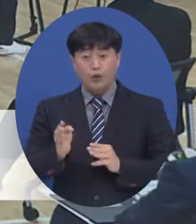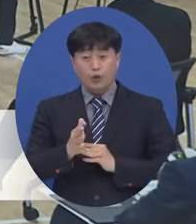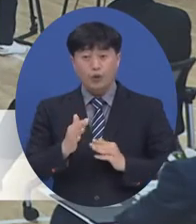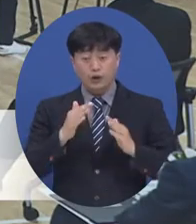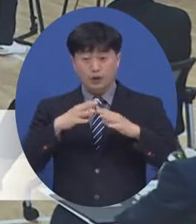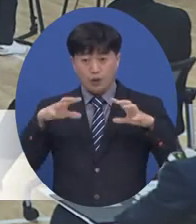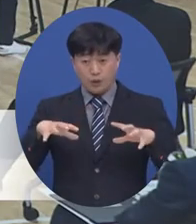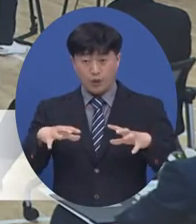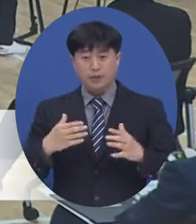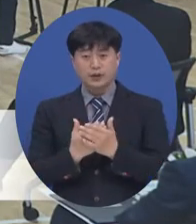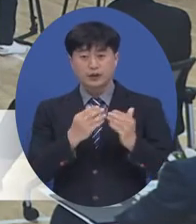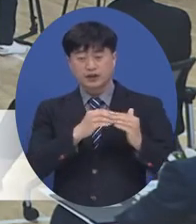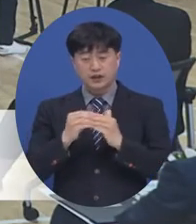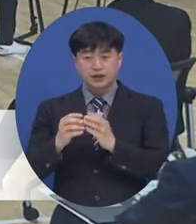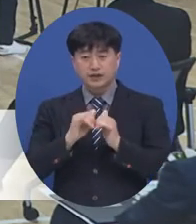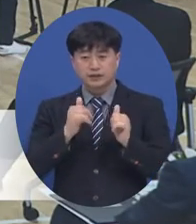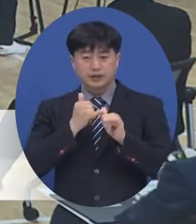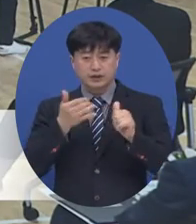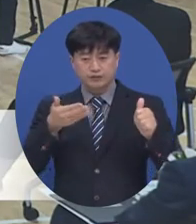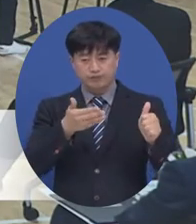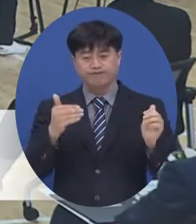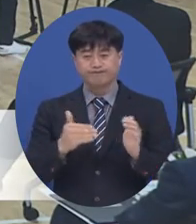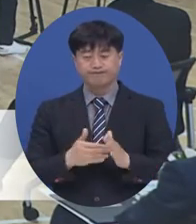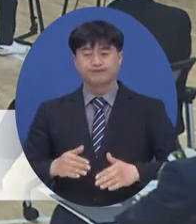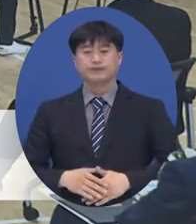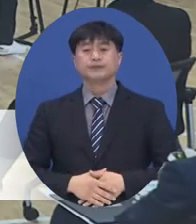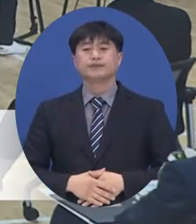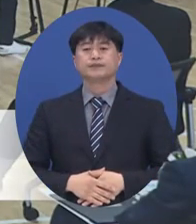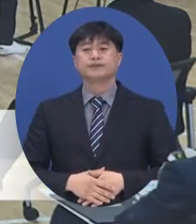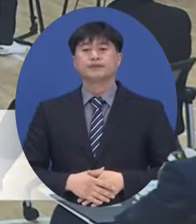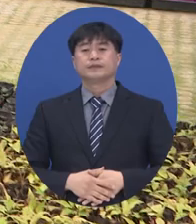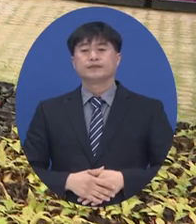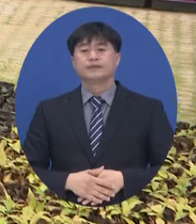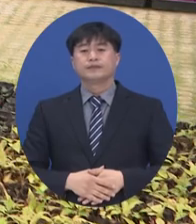상했습니다 화면으로 만나보시죠 최재영 기자입니다